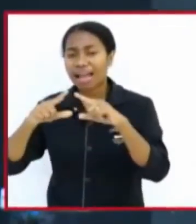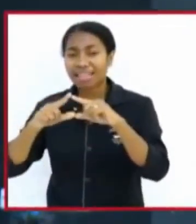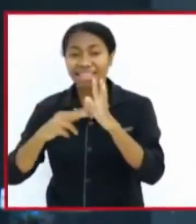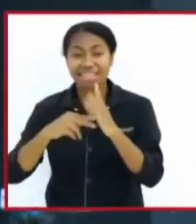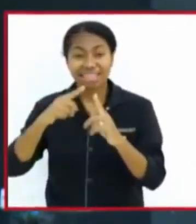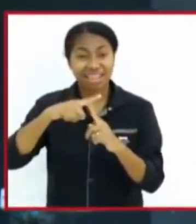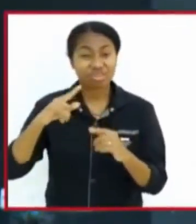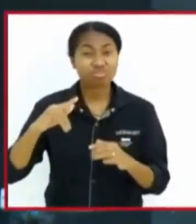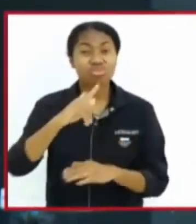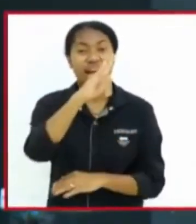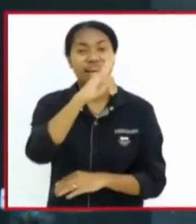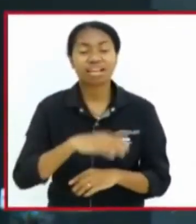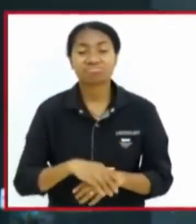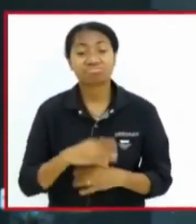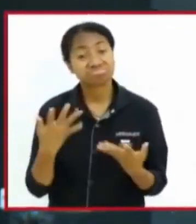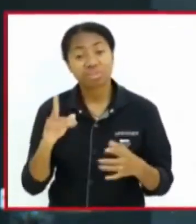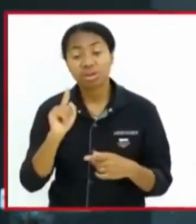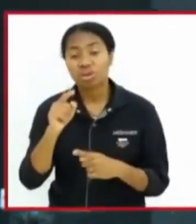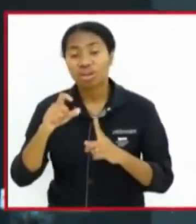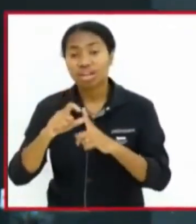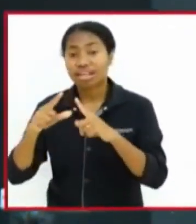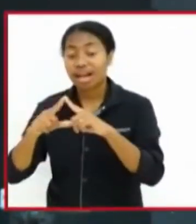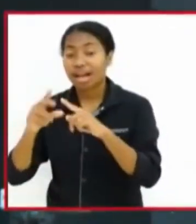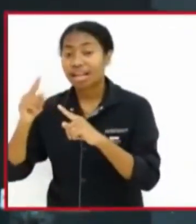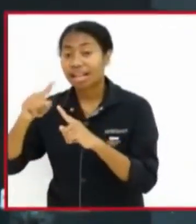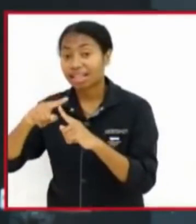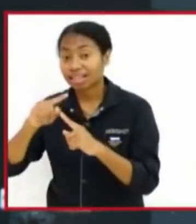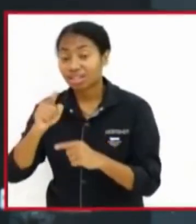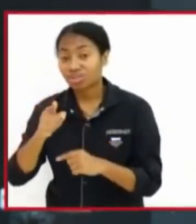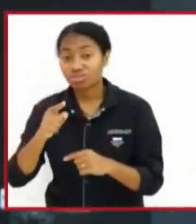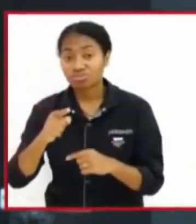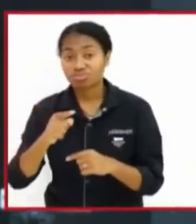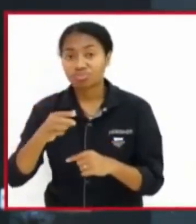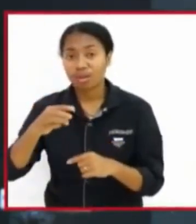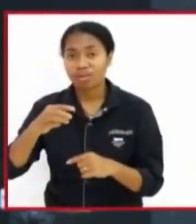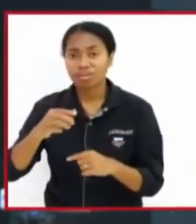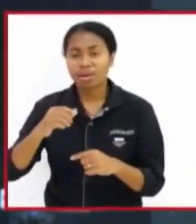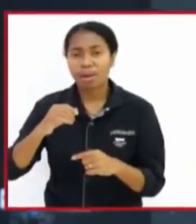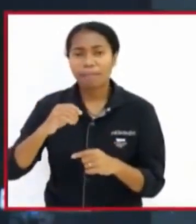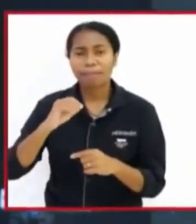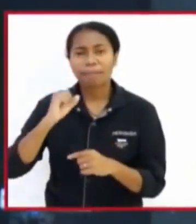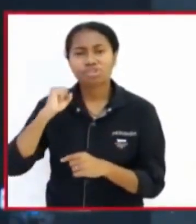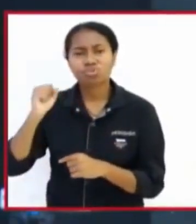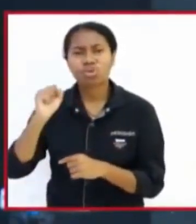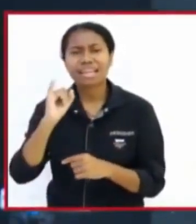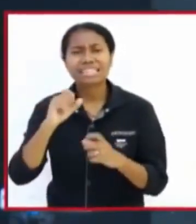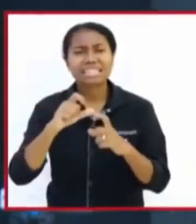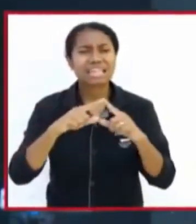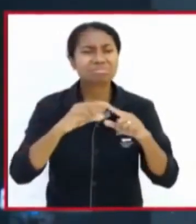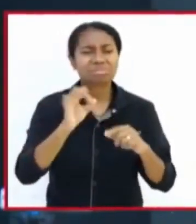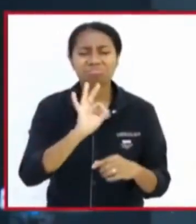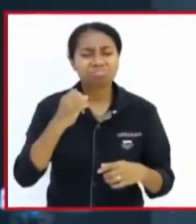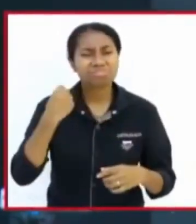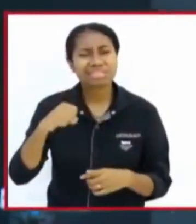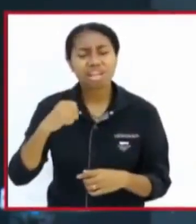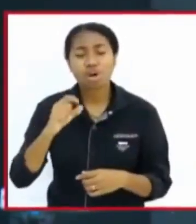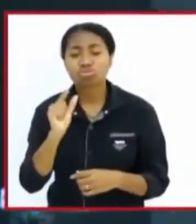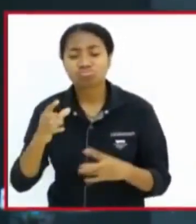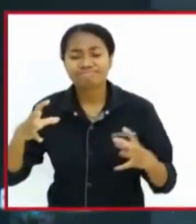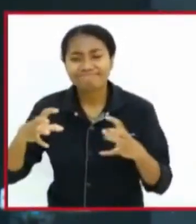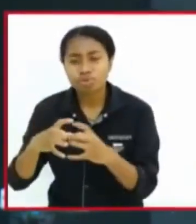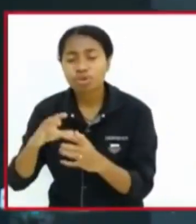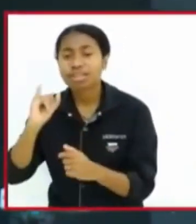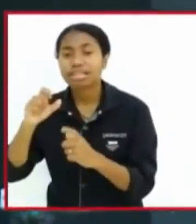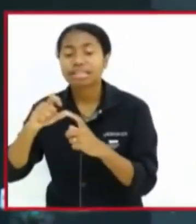sementara di darat pasukan Syria tidak bisa lagi membendung Israel dan akibatnya